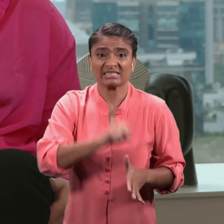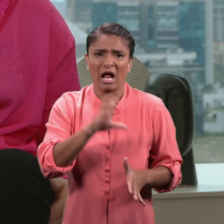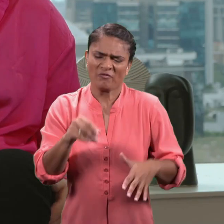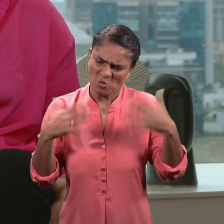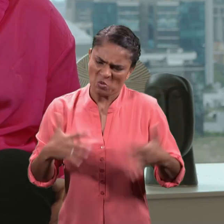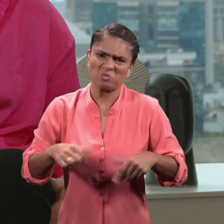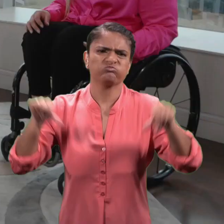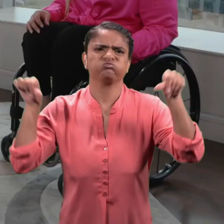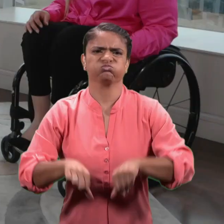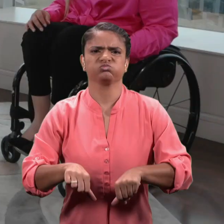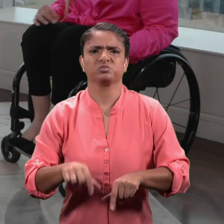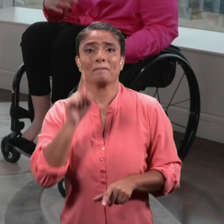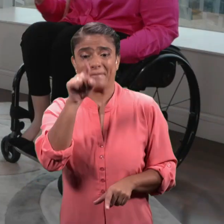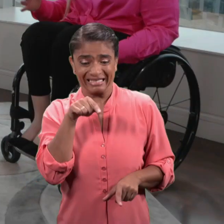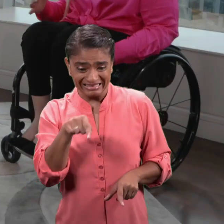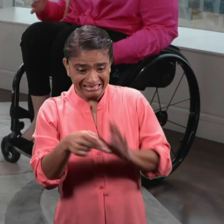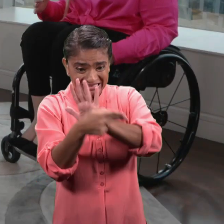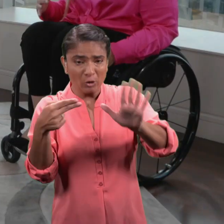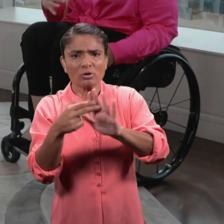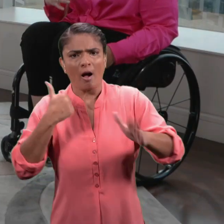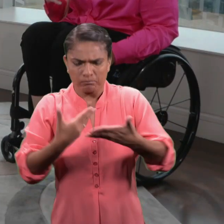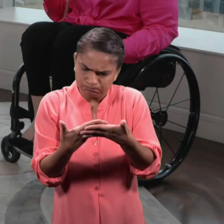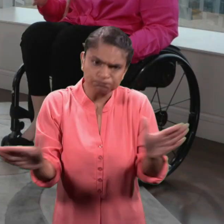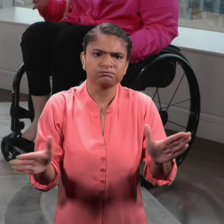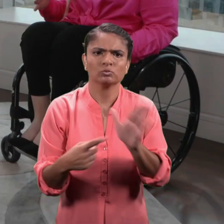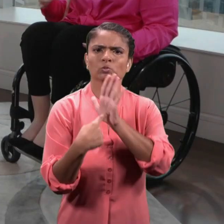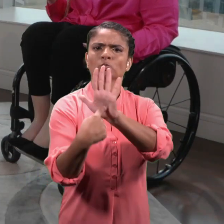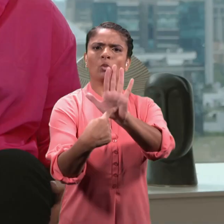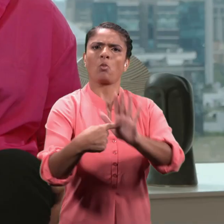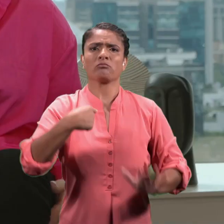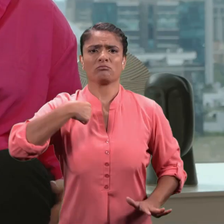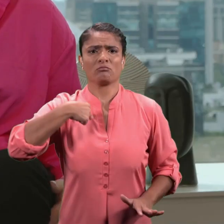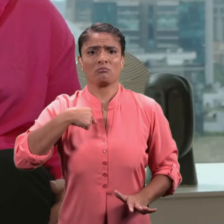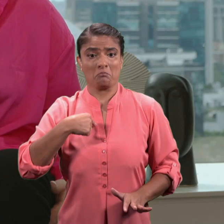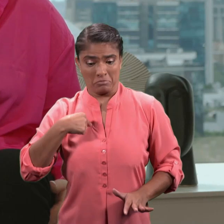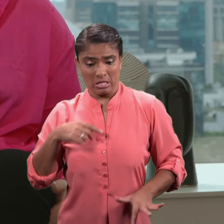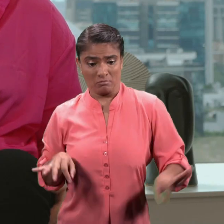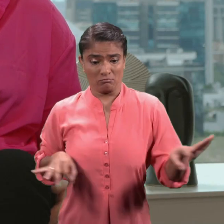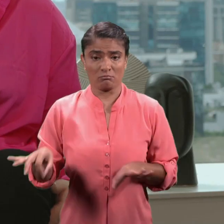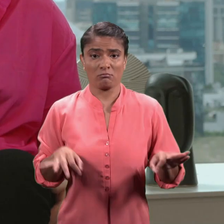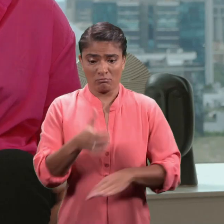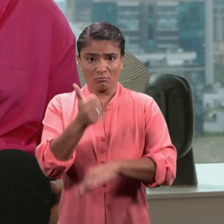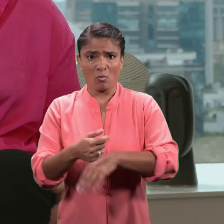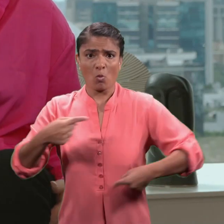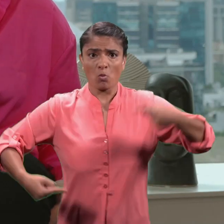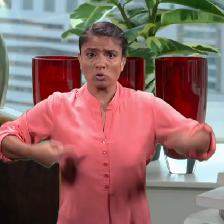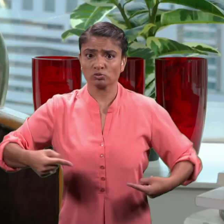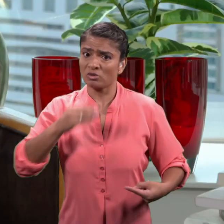vir my nog baie erg. En dit is al dit wat ek wil breek, vir hulle wil wys dat, maak nie saak of jy in 'n rolstoel is, of wat